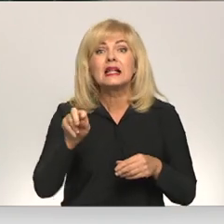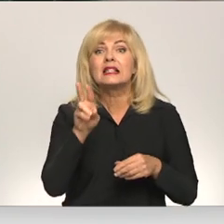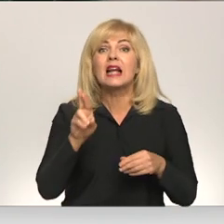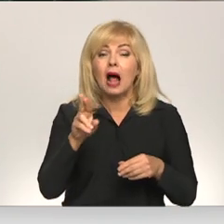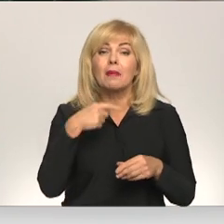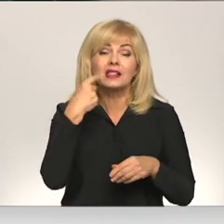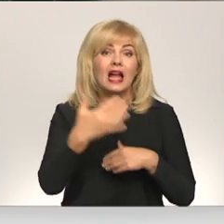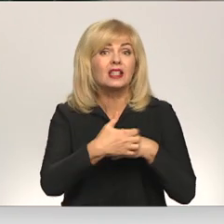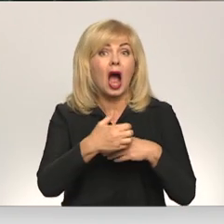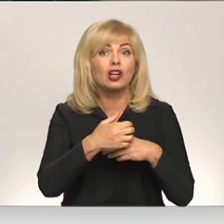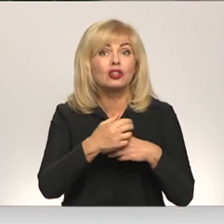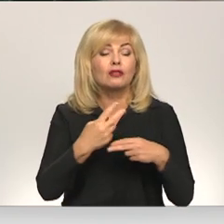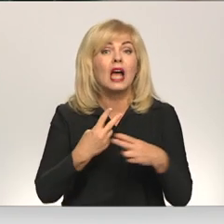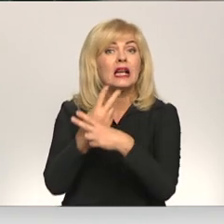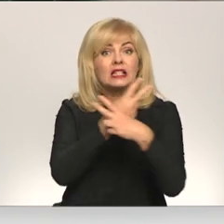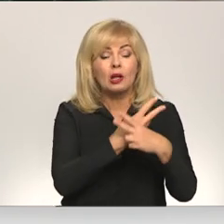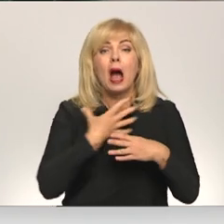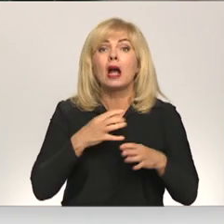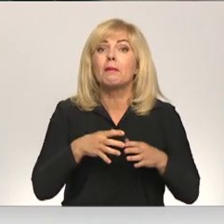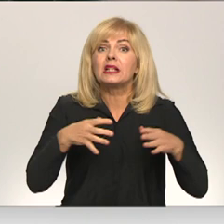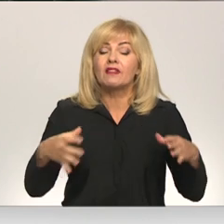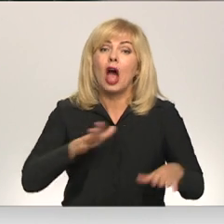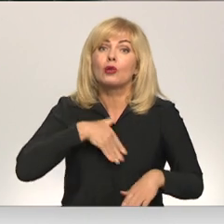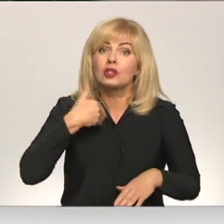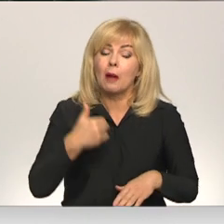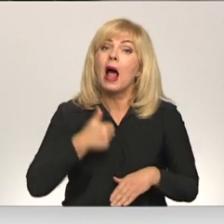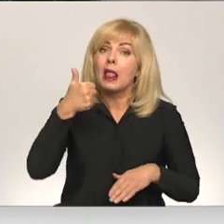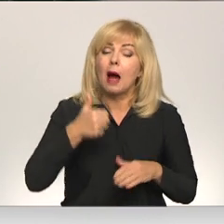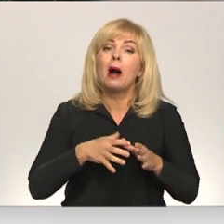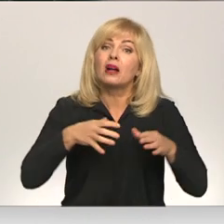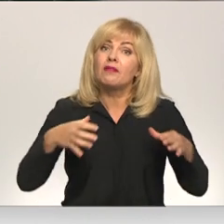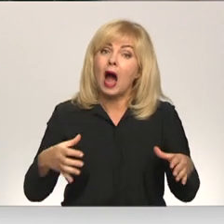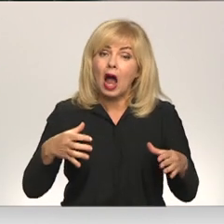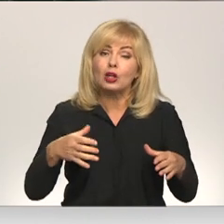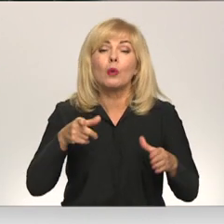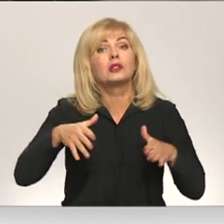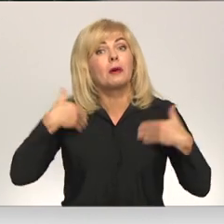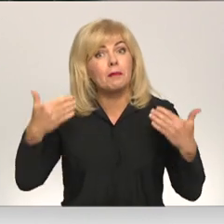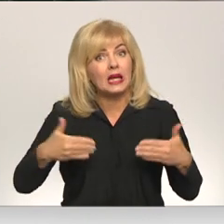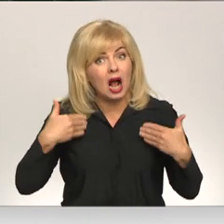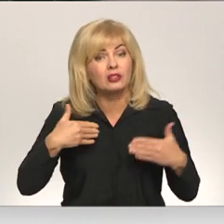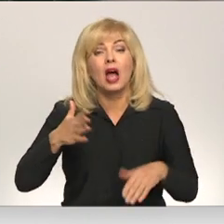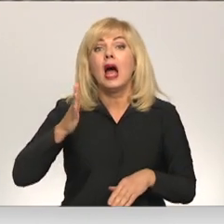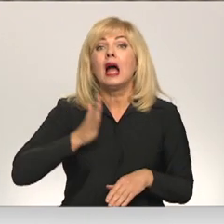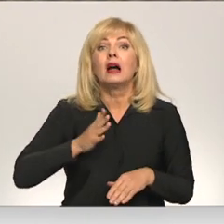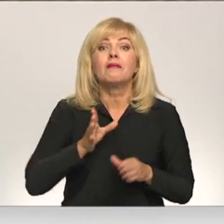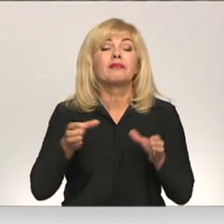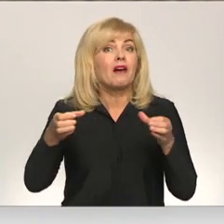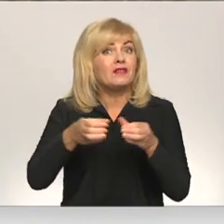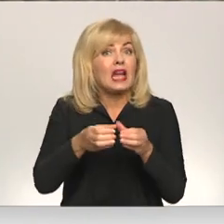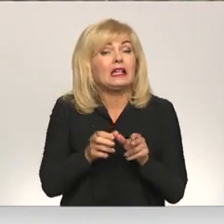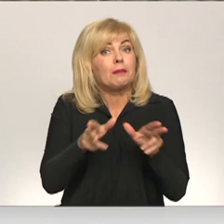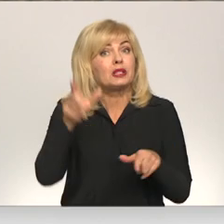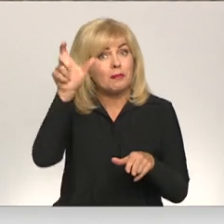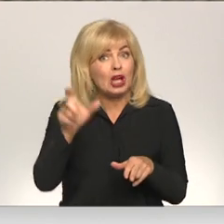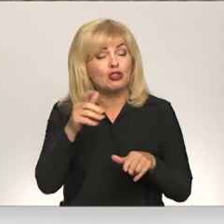kaķīšu dzirnuviņās, kāpēc vairot sāpes, lai labāk vairojās prieks. Jānis Iklaus ir Ogrezgala skautu un gaidu vienības priekšnieks, un jau 10 gadus